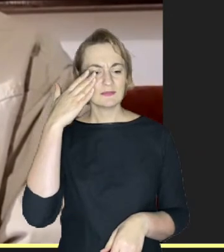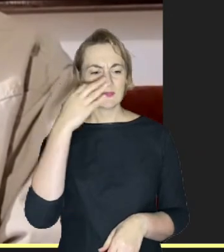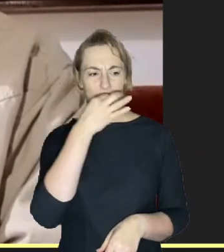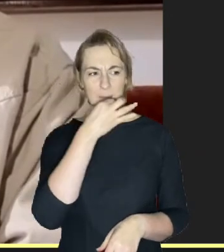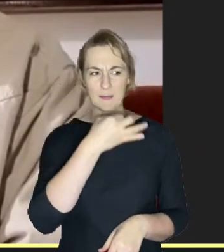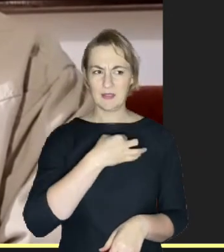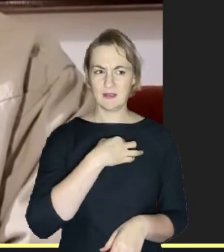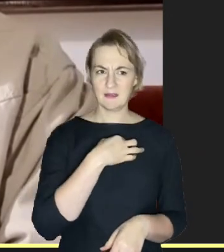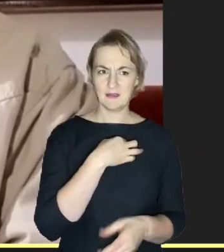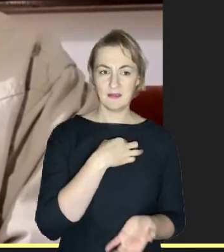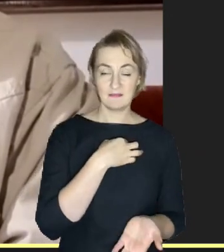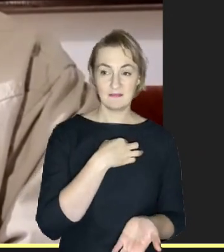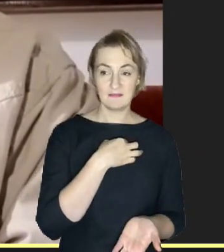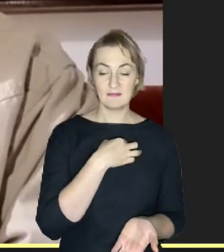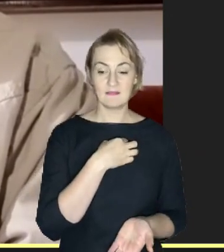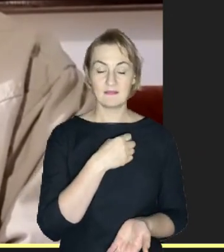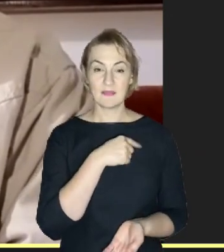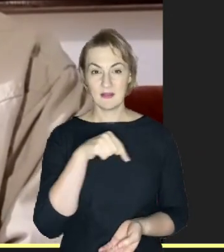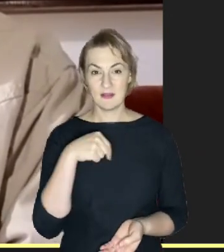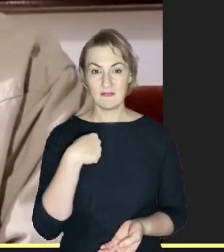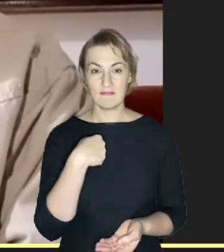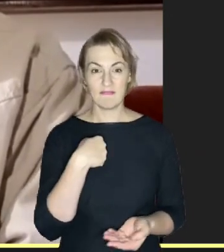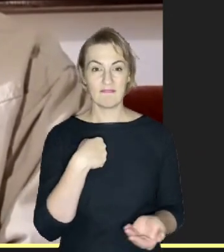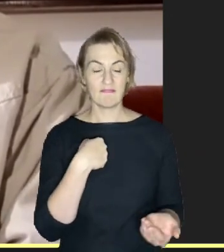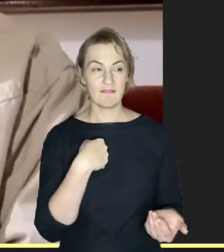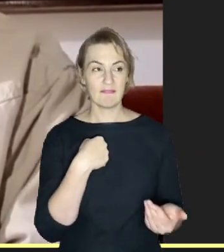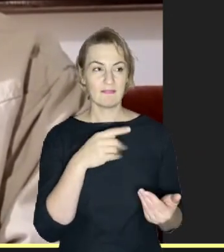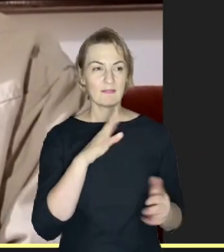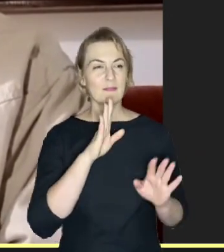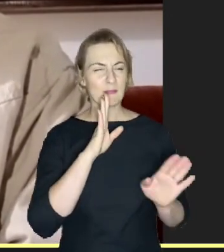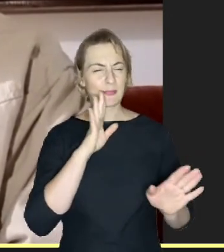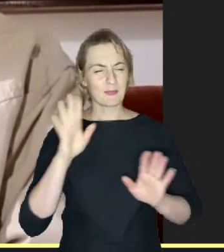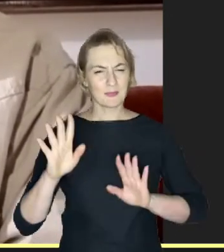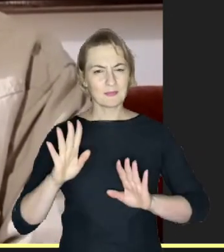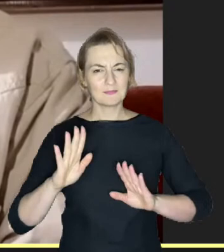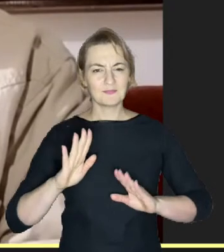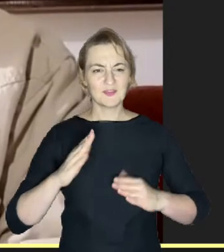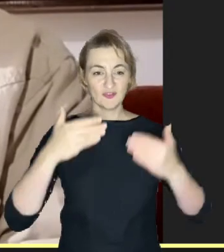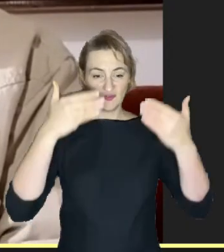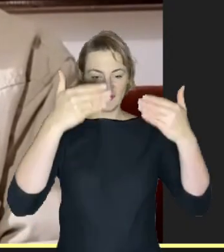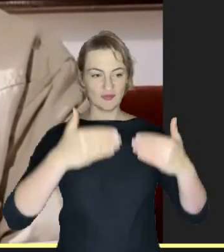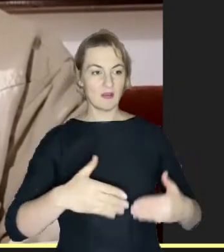że przystawiliśmy drabinę nie do tej ściany, co trzeba.